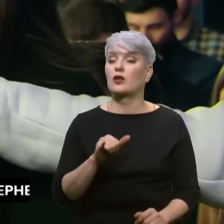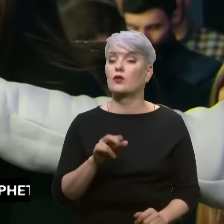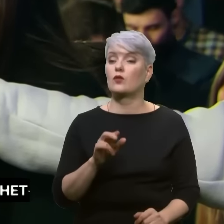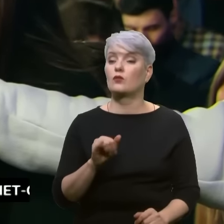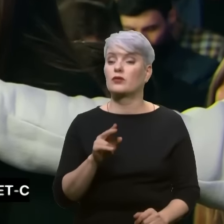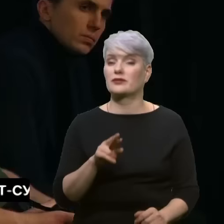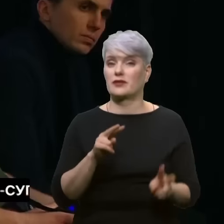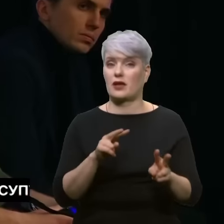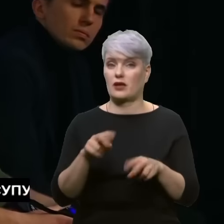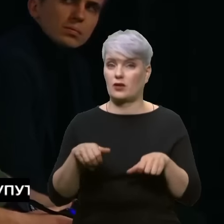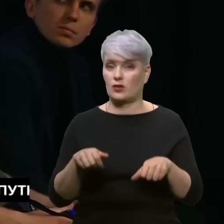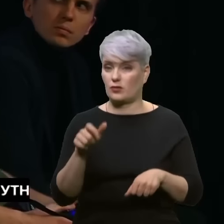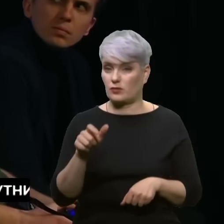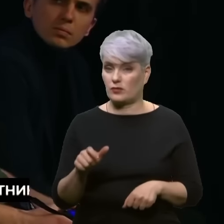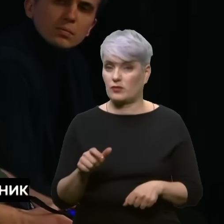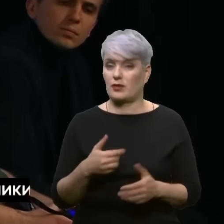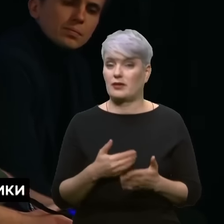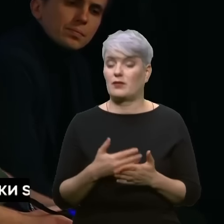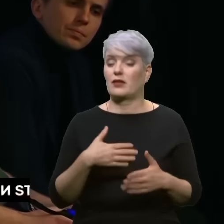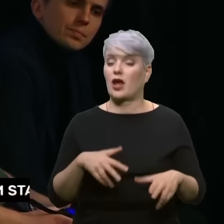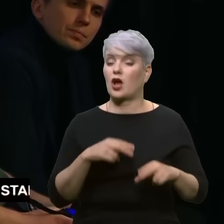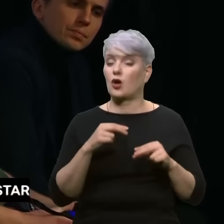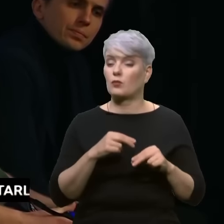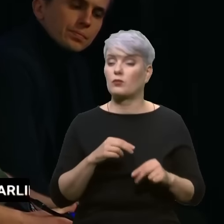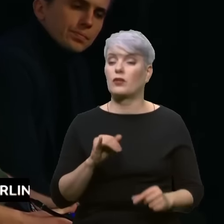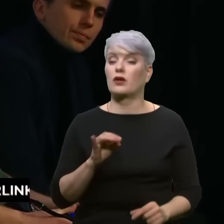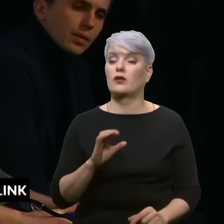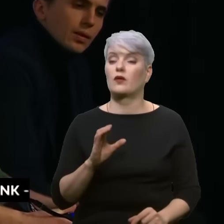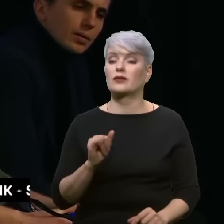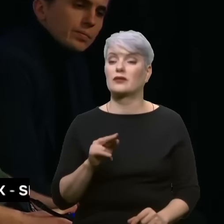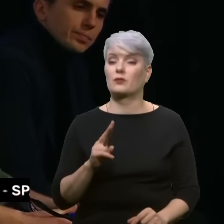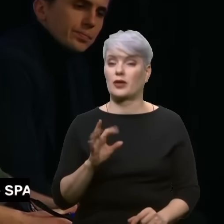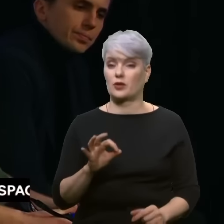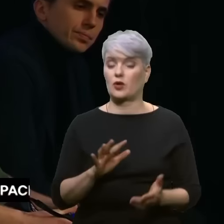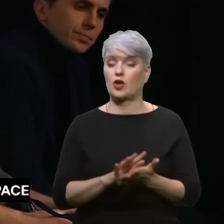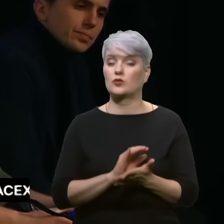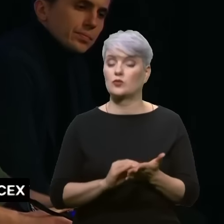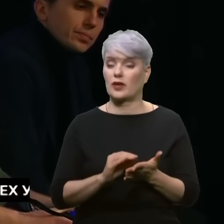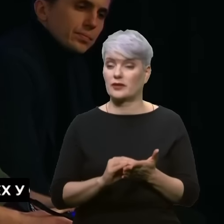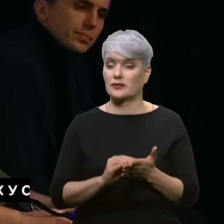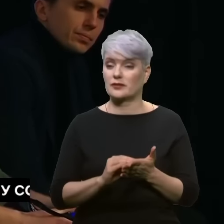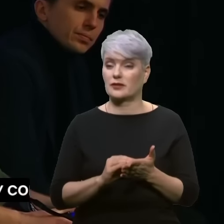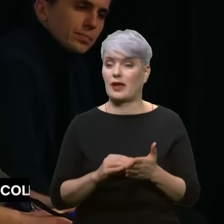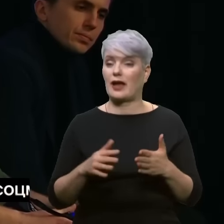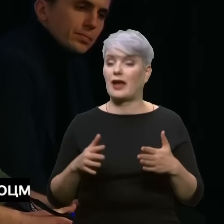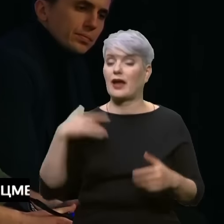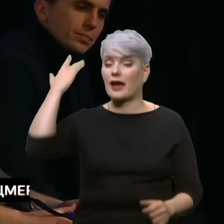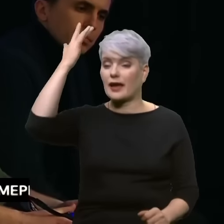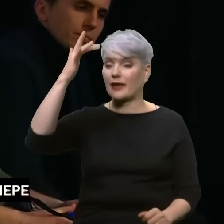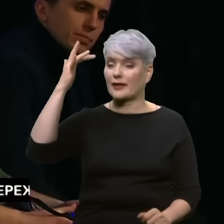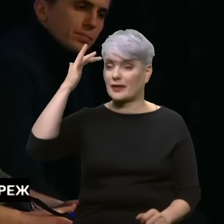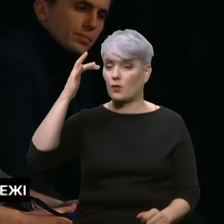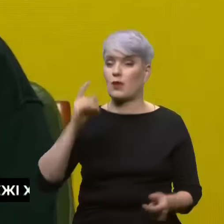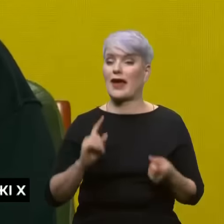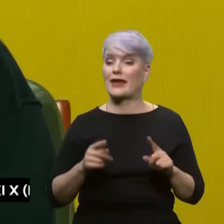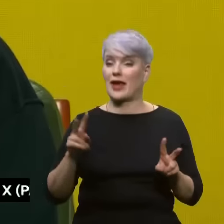До прикладу, наш колега Владислав Юсипенко, журналіст «Крим Реалії», якого понад 2 роки